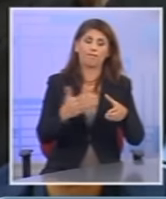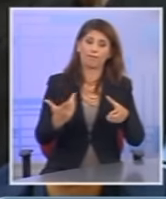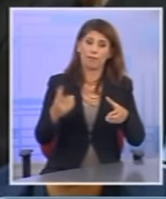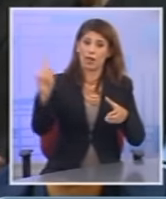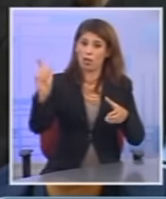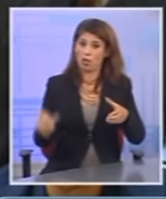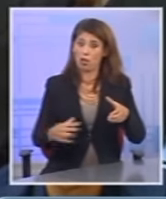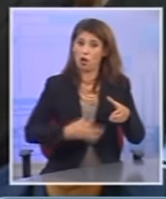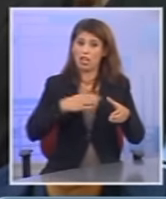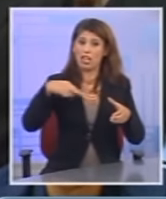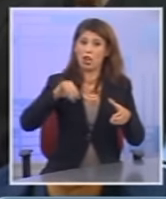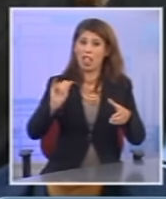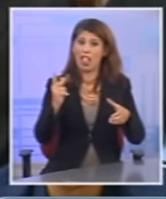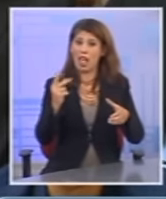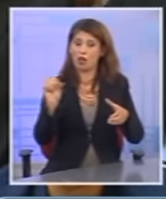τον κύριο Λιάκο,